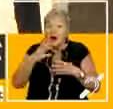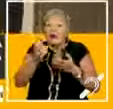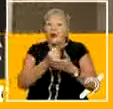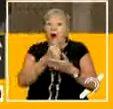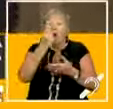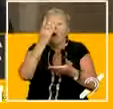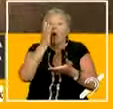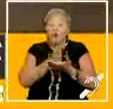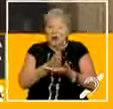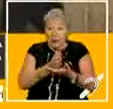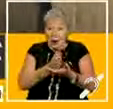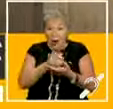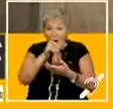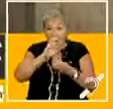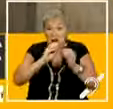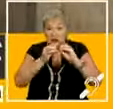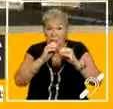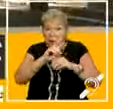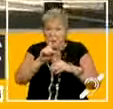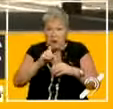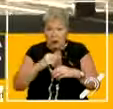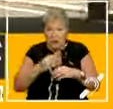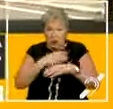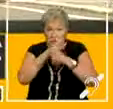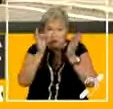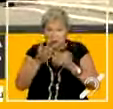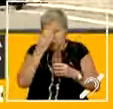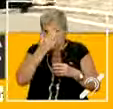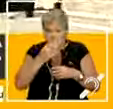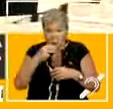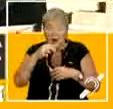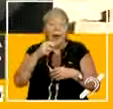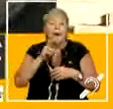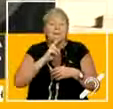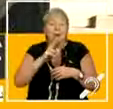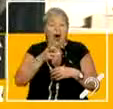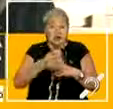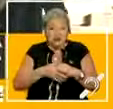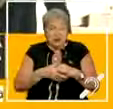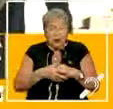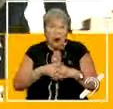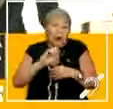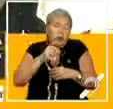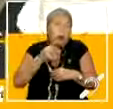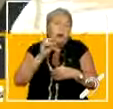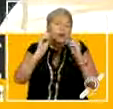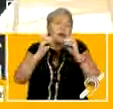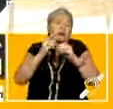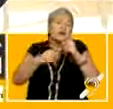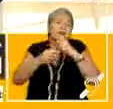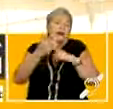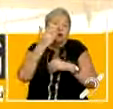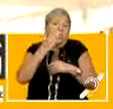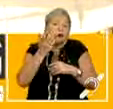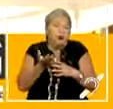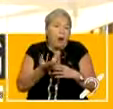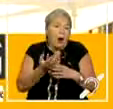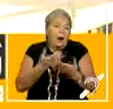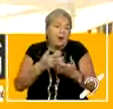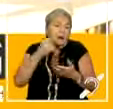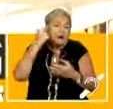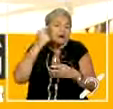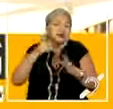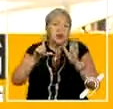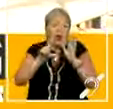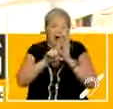nu înseamnă că de marți reîncep cursurile, ci asta înseamnă că de marți profesorii revin la școală pentru că, așa cum știți, legea